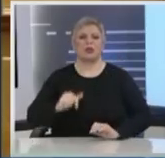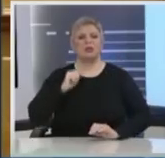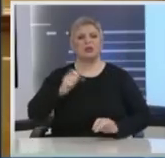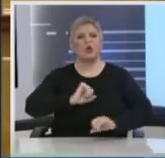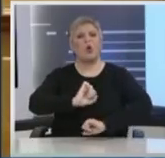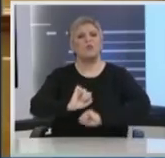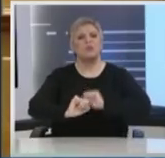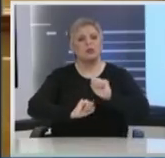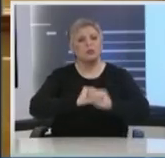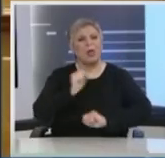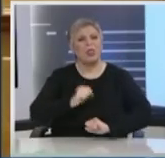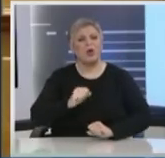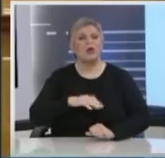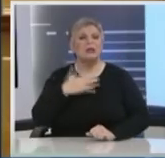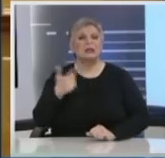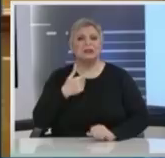κύριε Λεβέτη.